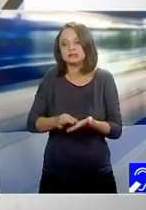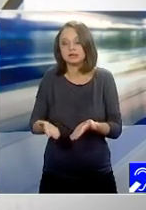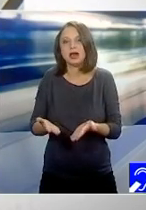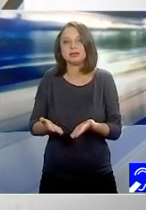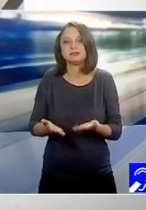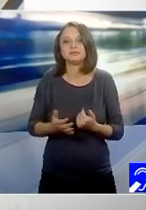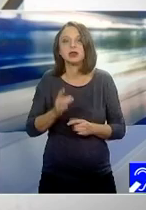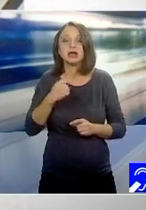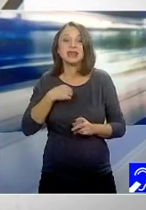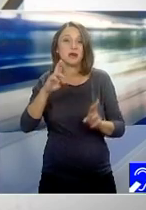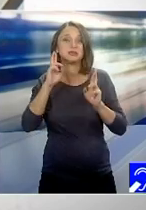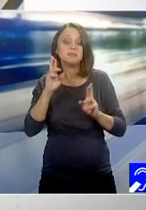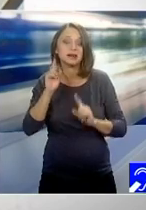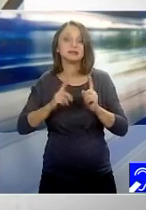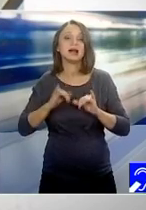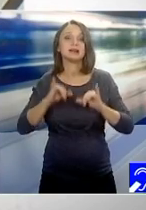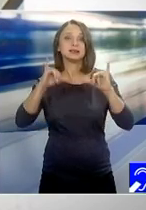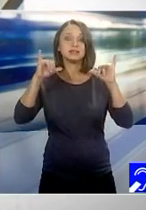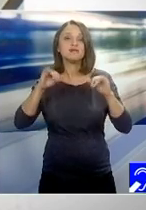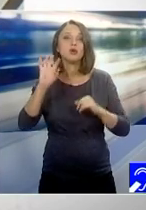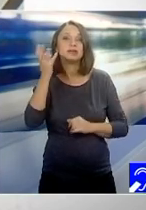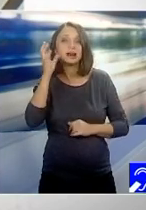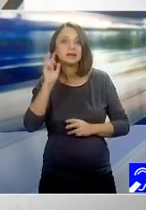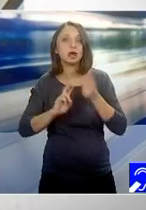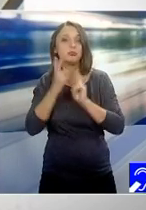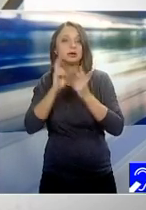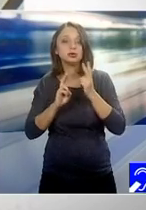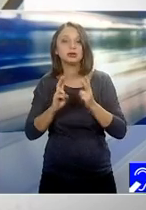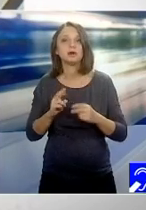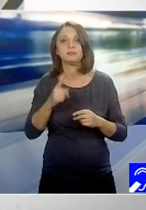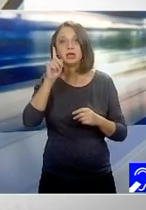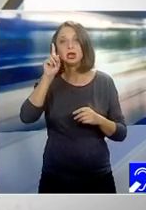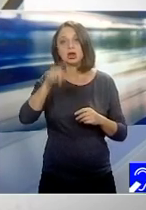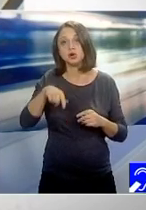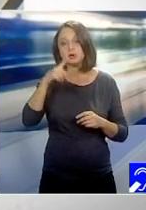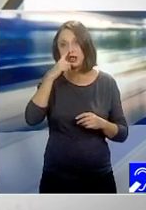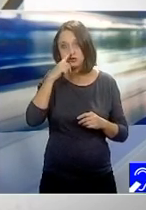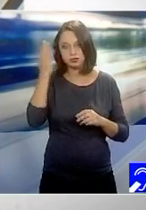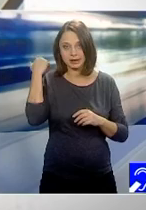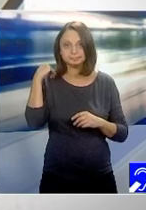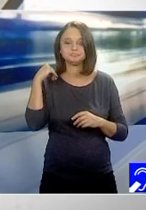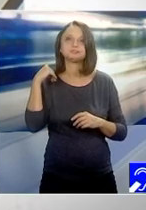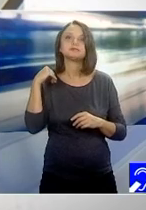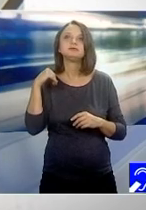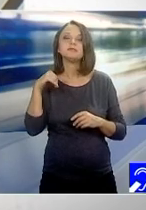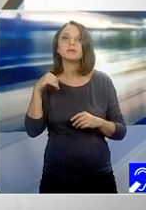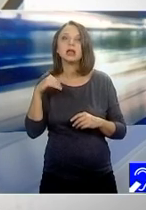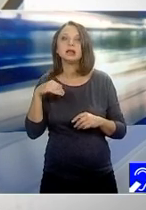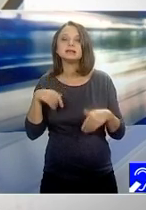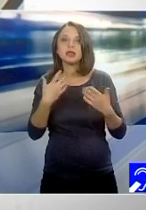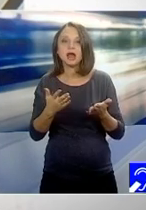radarul pădurilor, dacă există un... În iunie s-a dat o hotărâre a CSAT-ului prin care s-a asigurat